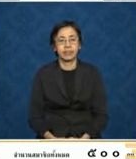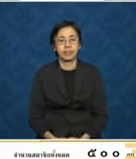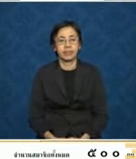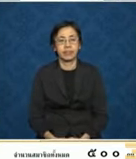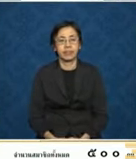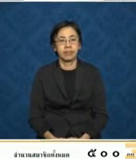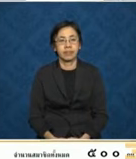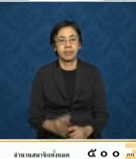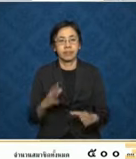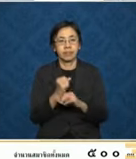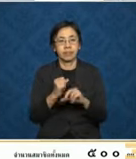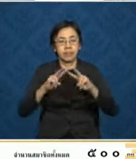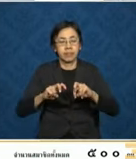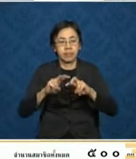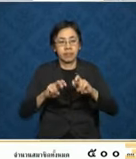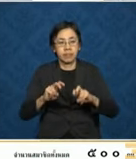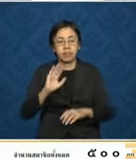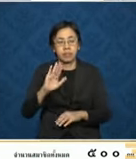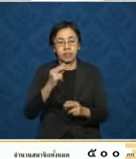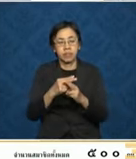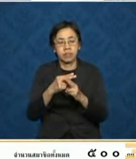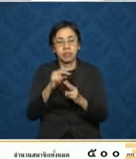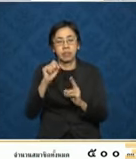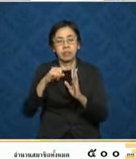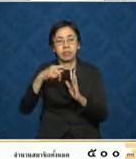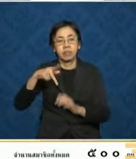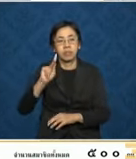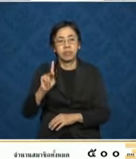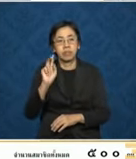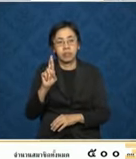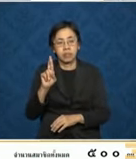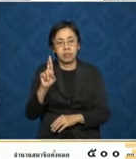งานวิจัยหรือของท่านสุภกรนะคะ